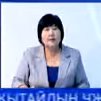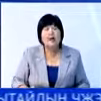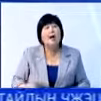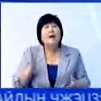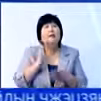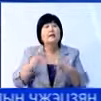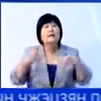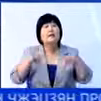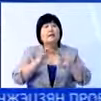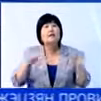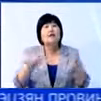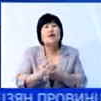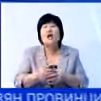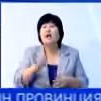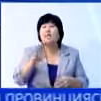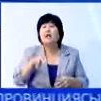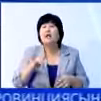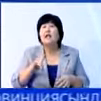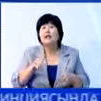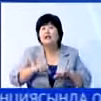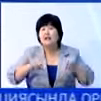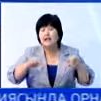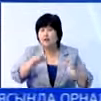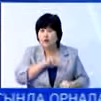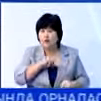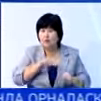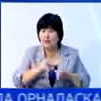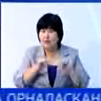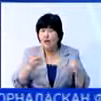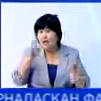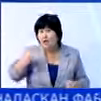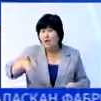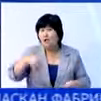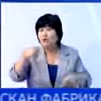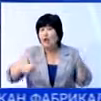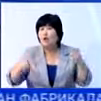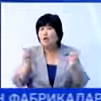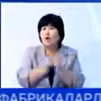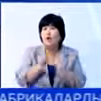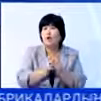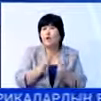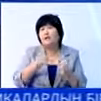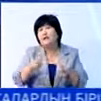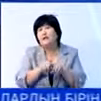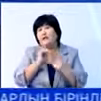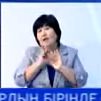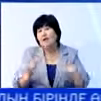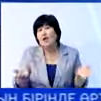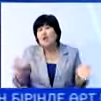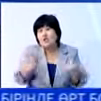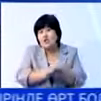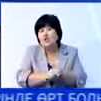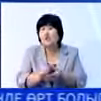Тікелей эфирде жаңалықтар. Билер кеңесінің жұмысын жандандыра түсуіміз қажет. Ел арасындағы дау-дамайларды айқай шусыз шешіп, қос